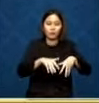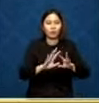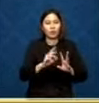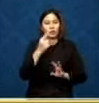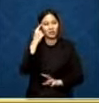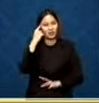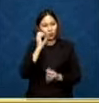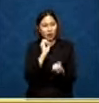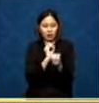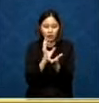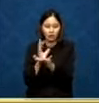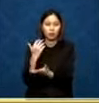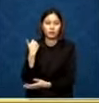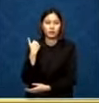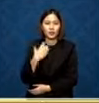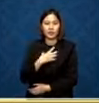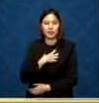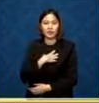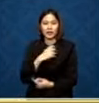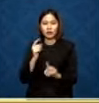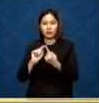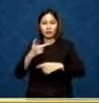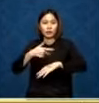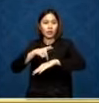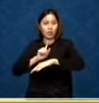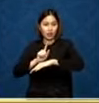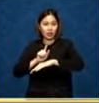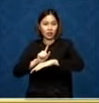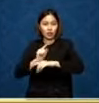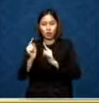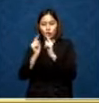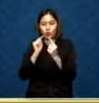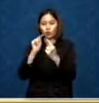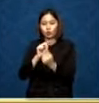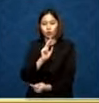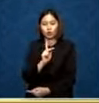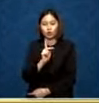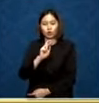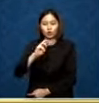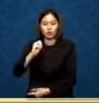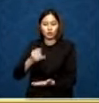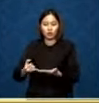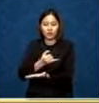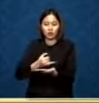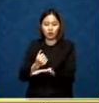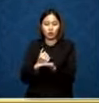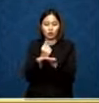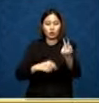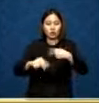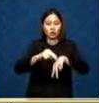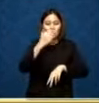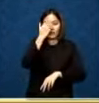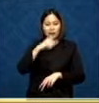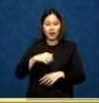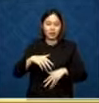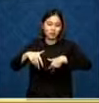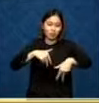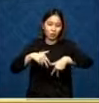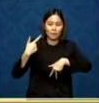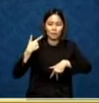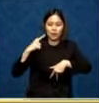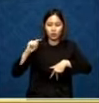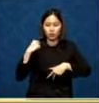จะเสียหายมากกว่านี้อยากให้ท่านประธานประสานไปยังกรมศิลปากรให้เข้าไปช่วยซ่อมแซมเพื่อให้ชาวบ้านได้ใช้ประโยชน์และพัฒน